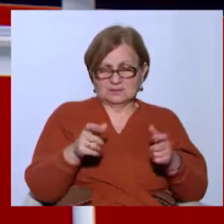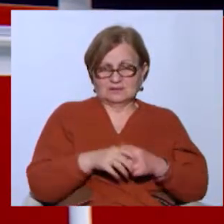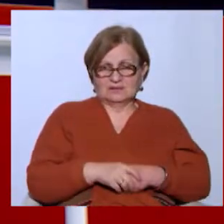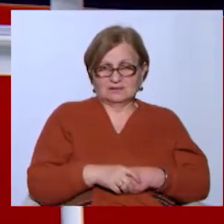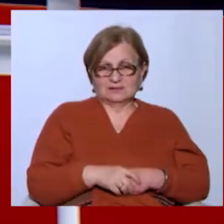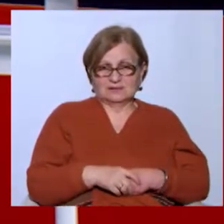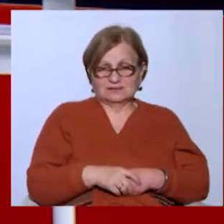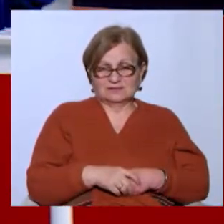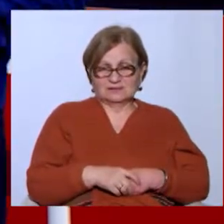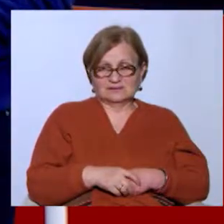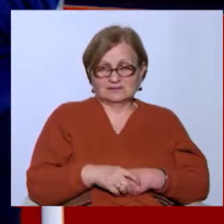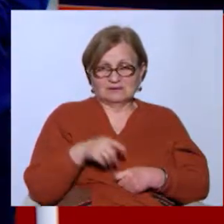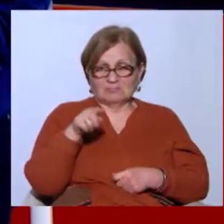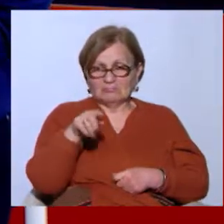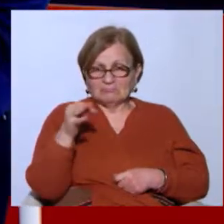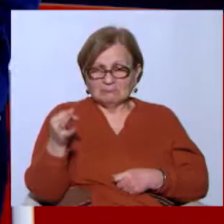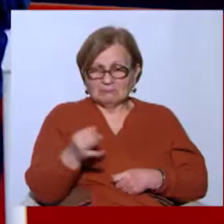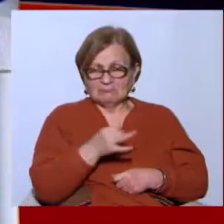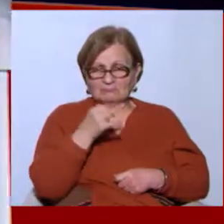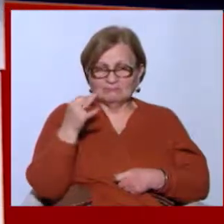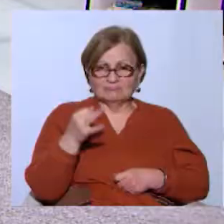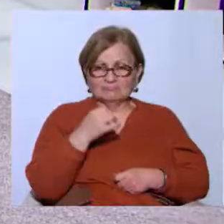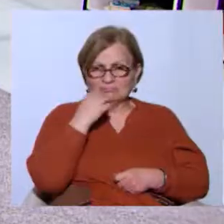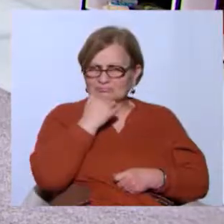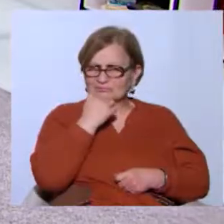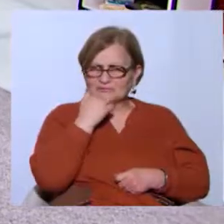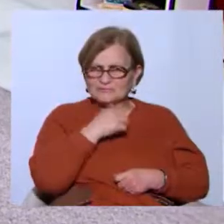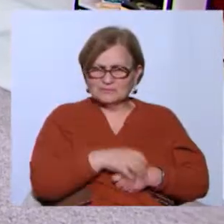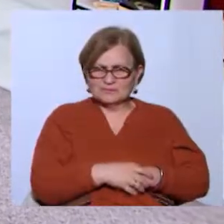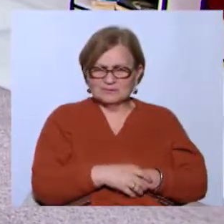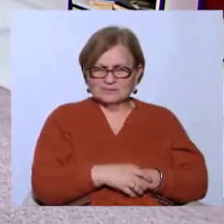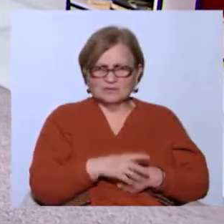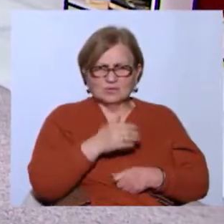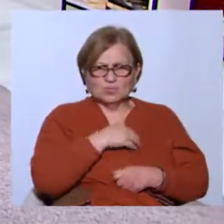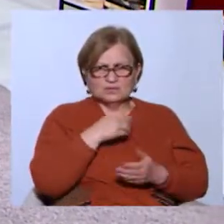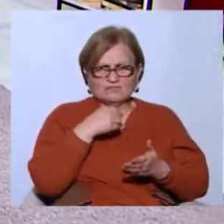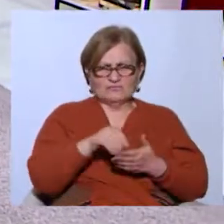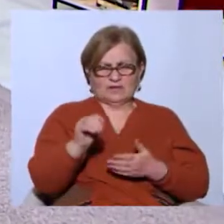და აი ეს საინტერესო ნივთი უნდა შევიძინო.